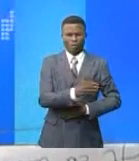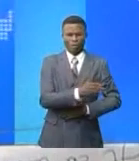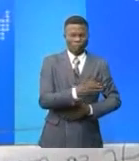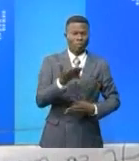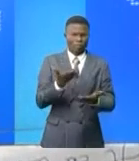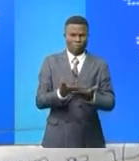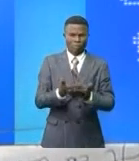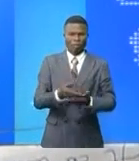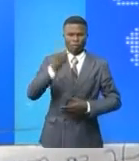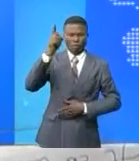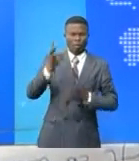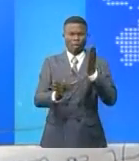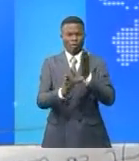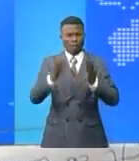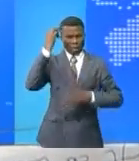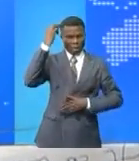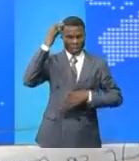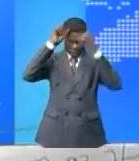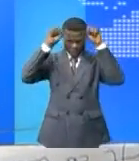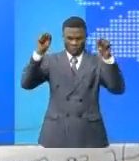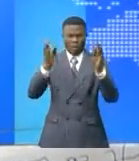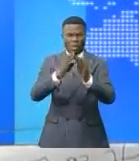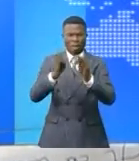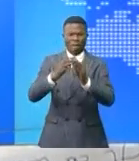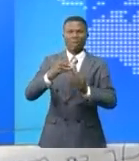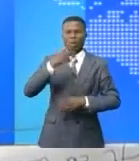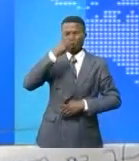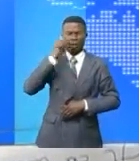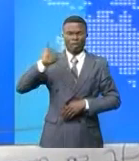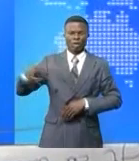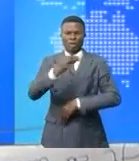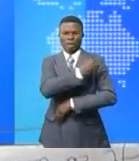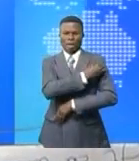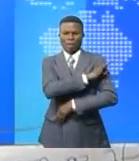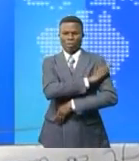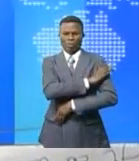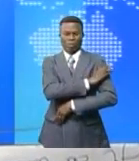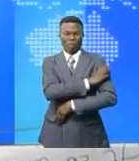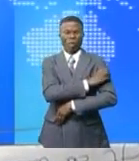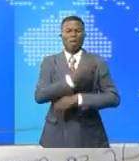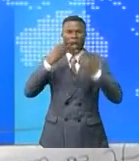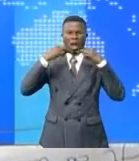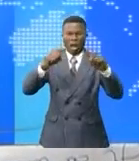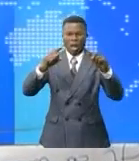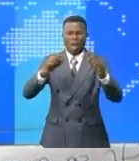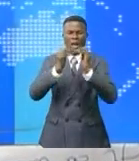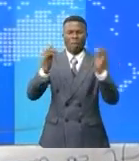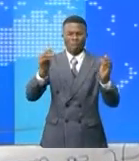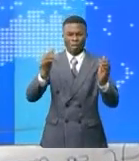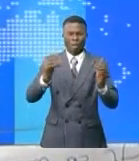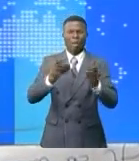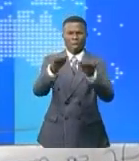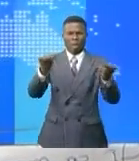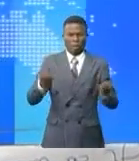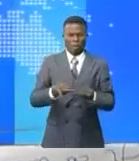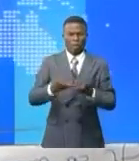De son côté, le premier vice-président de l'Assemblée nationale, Jean-Marc Kabound, a lancé un message de paix et c'était à l'endroit